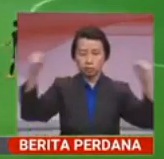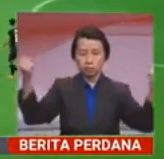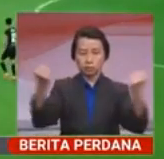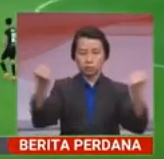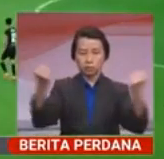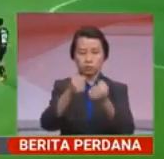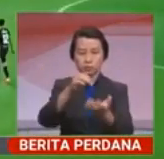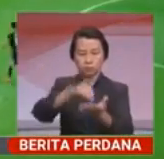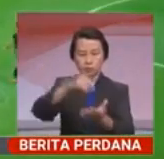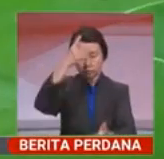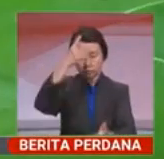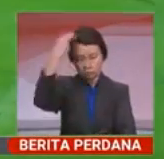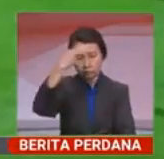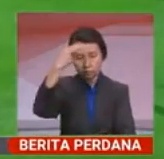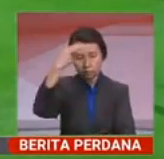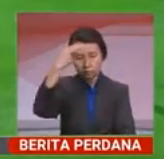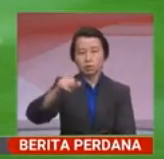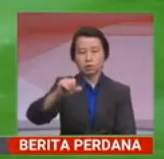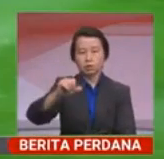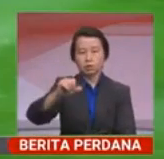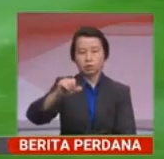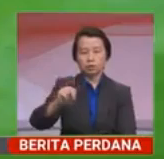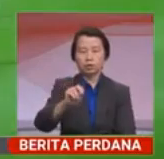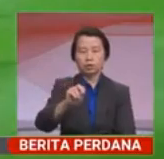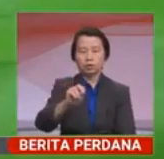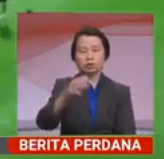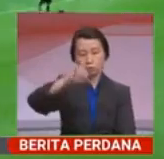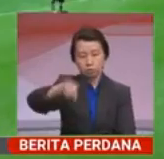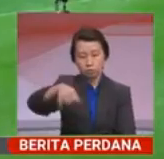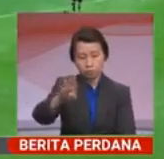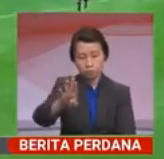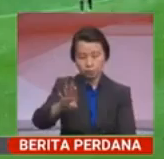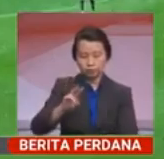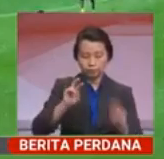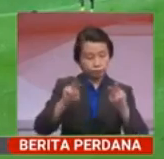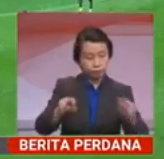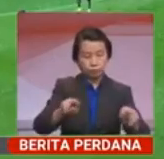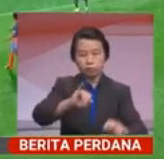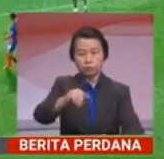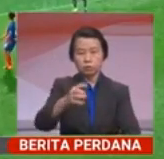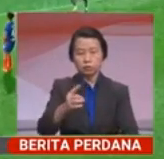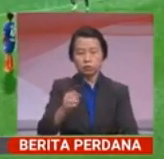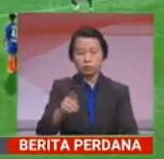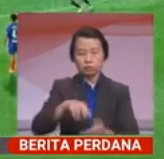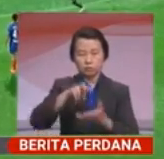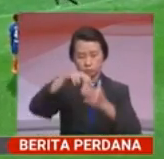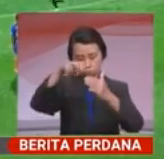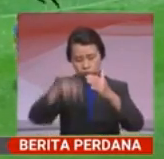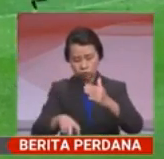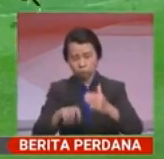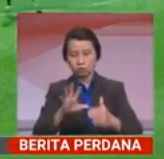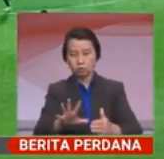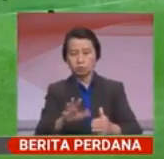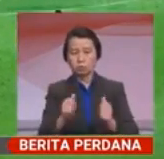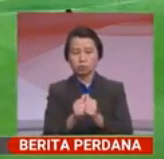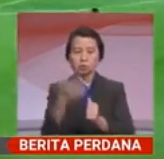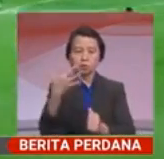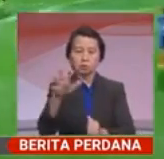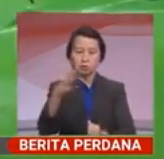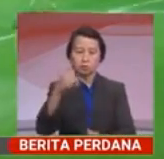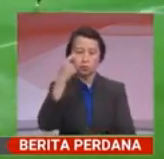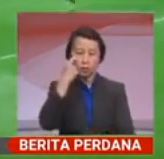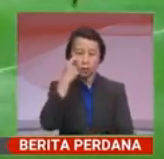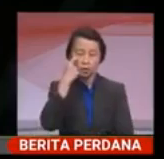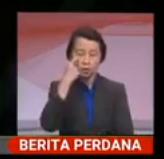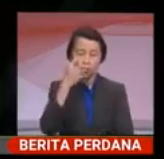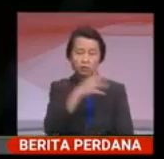Tan Sri Datuk Haji Hassan Yunus Lakin Johor Bahru. Itu menyaksikan JDT2 turun ke tangga kelima dengan 15 mata. Kelantan